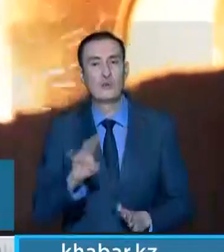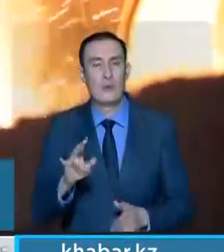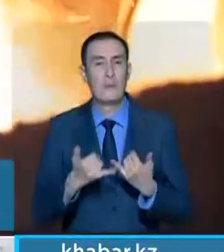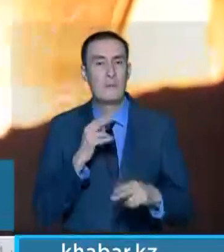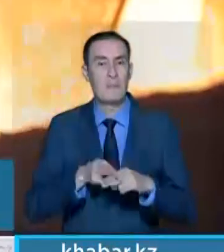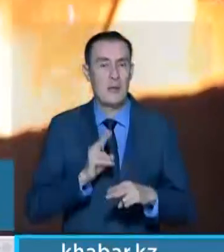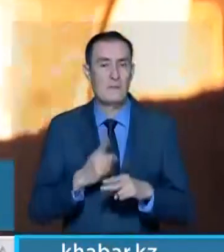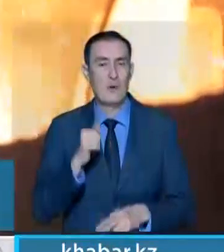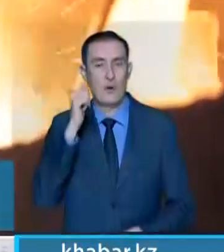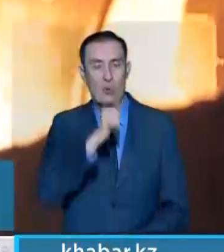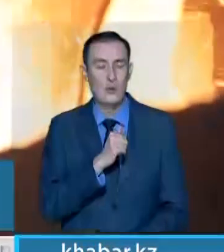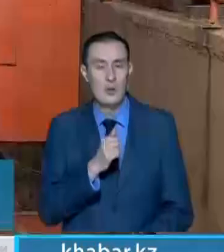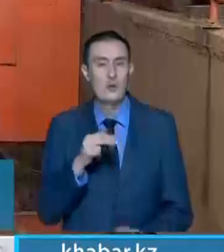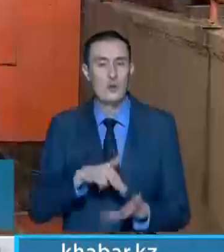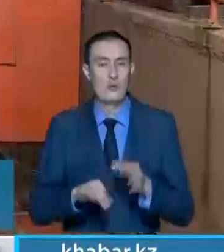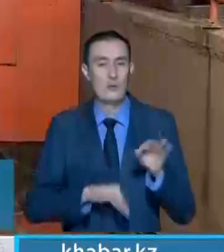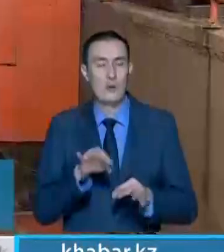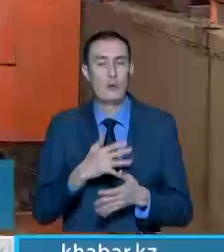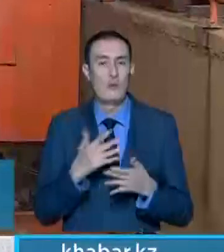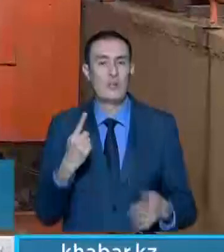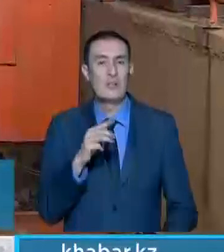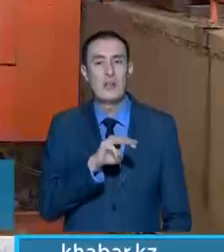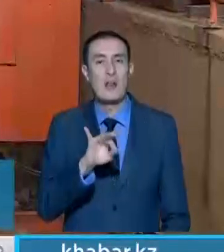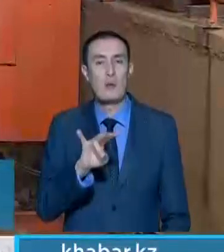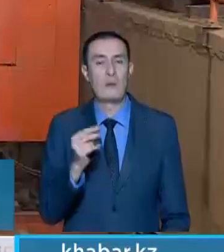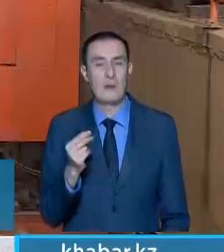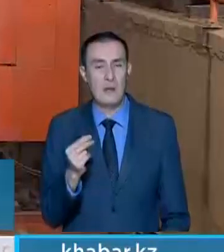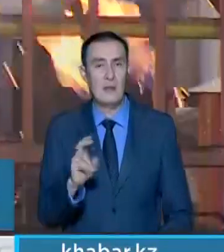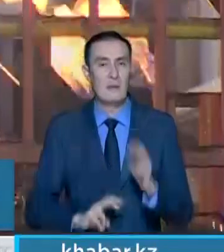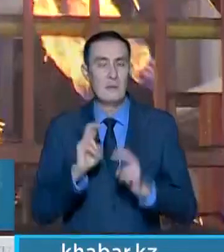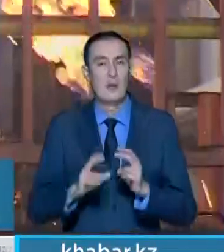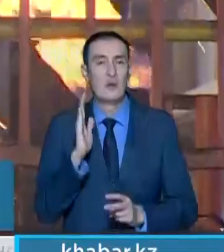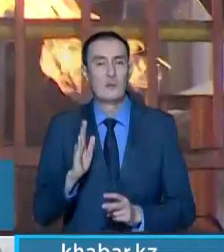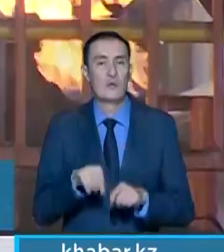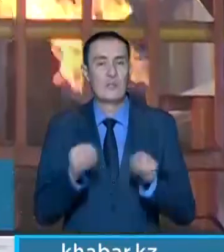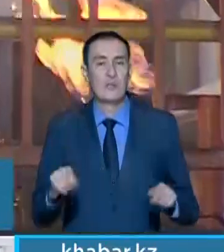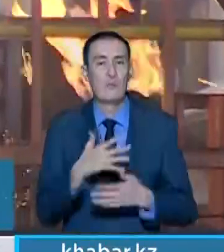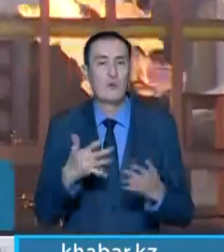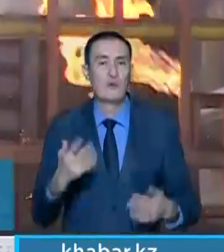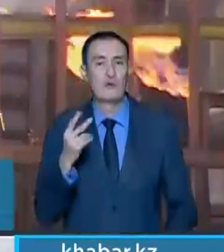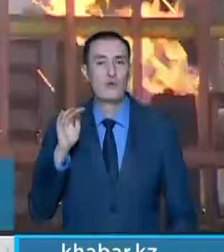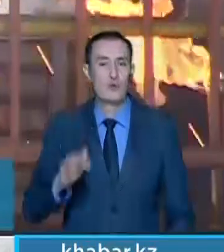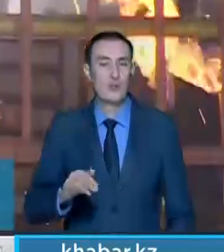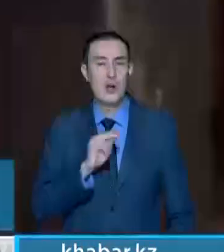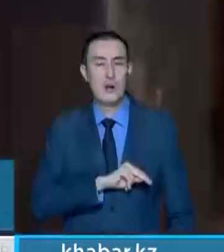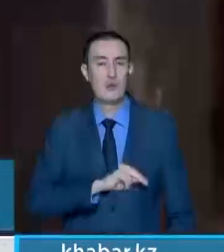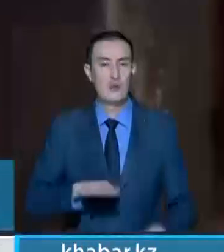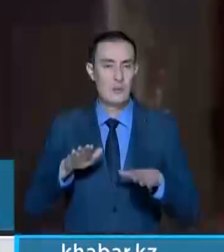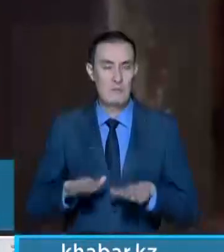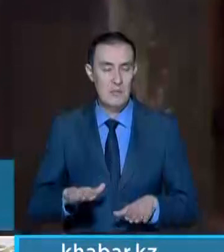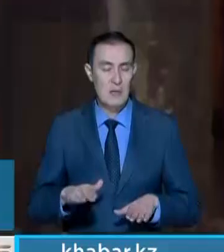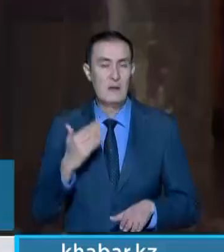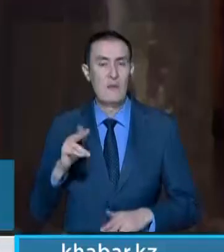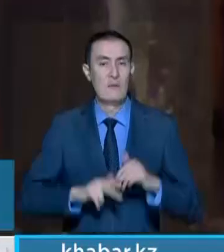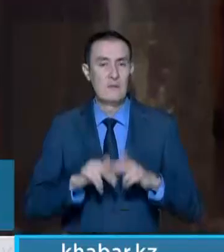медного концентрата в год. Стоимость проекта превышает триллион тенге. На предприятии планируют создать более 2000 рабочих мест. К